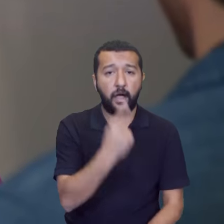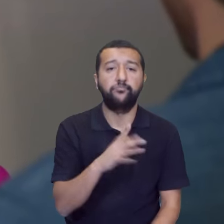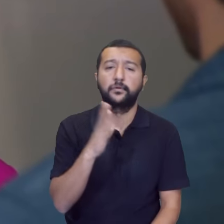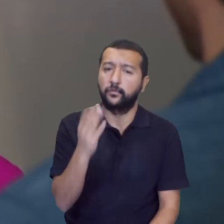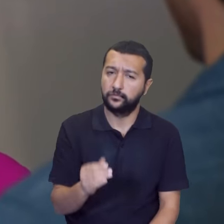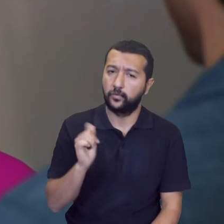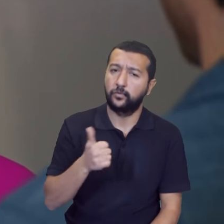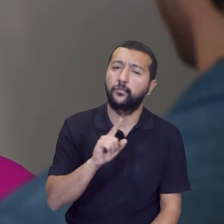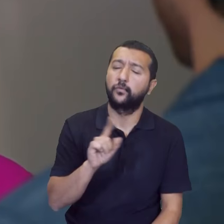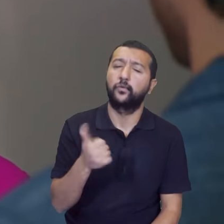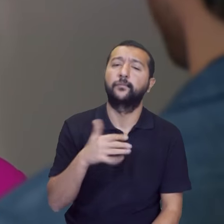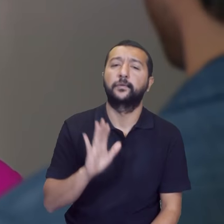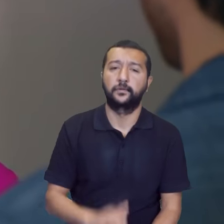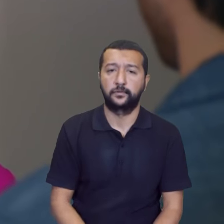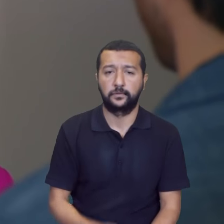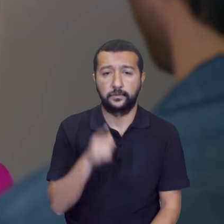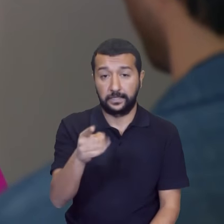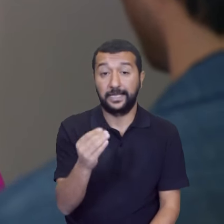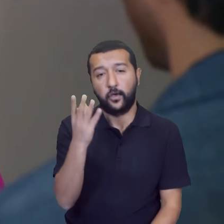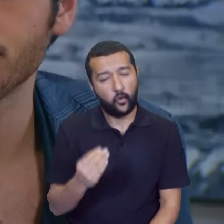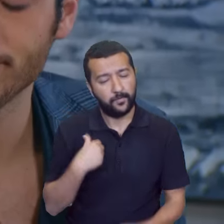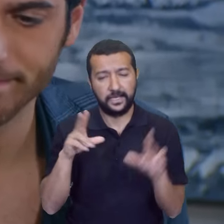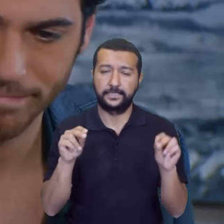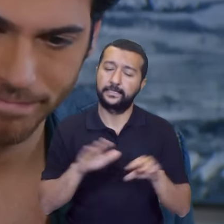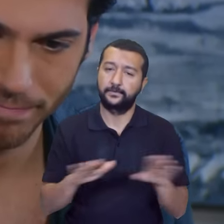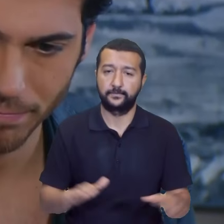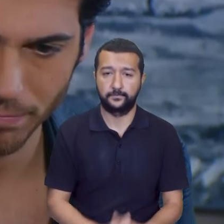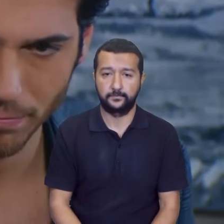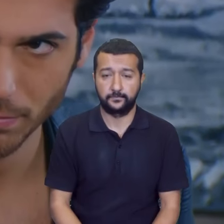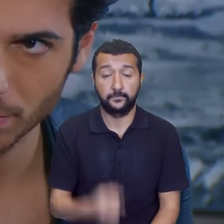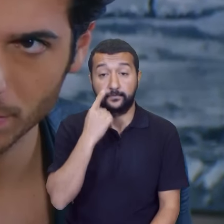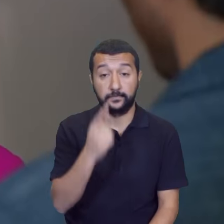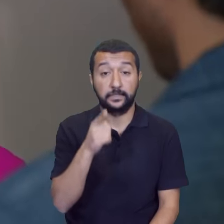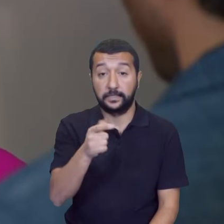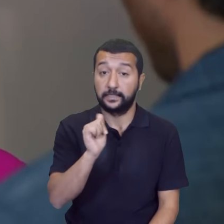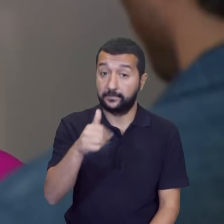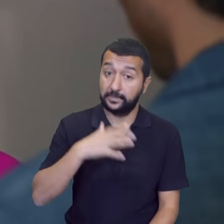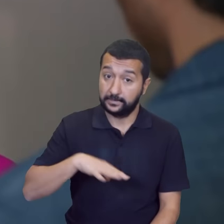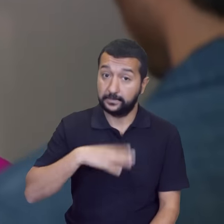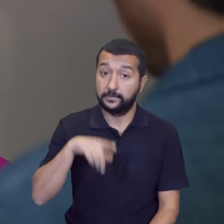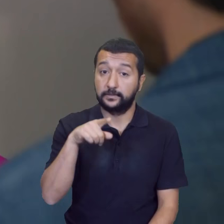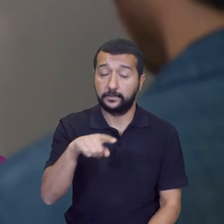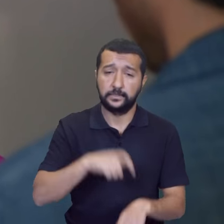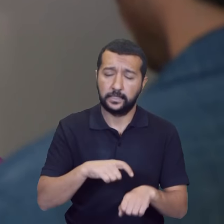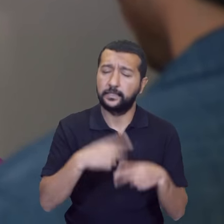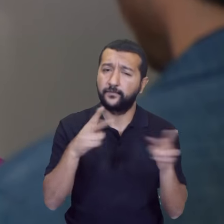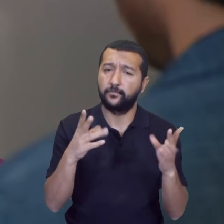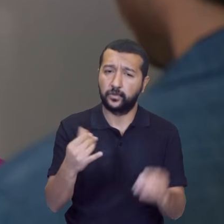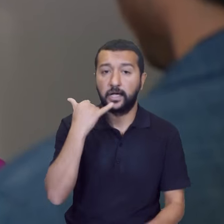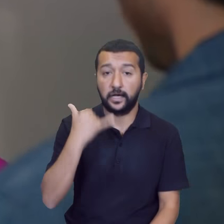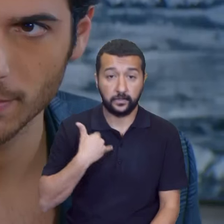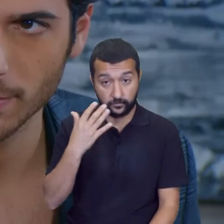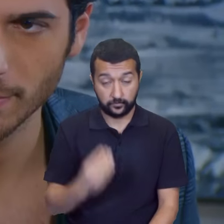seninle. Olur mu canım öyle şey? Sen iyi ol, bana yeter. Bak, ne zaman istersen, saat kaç olursa olsun